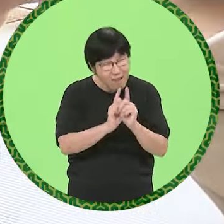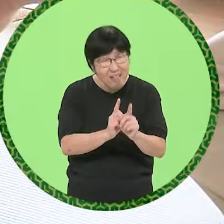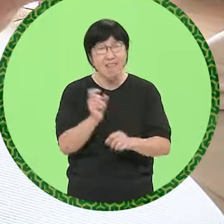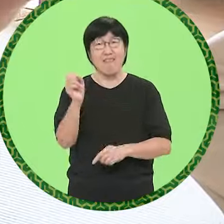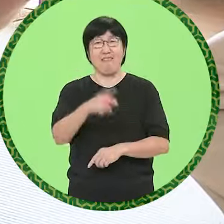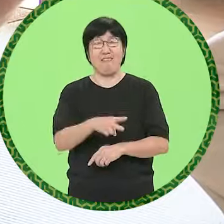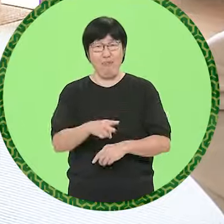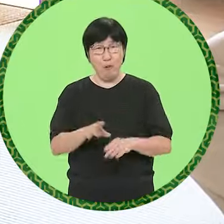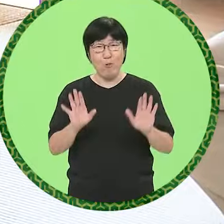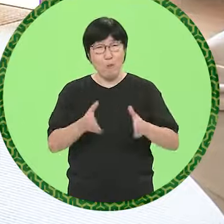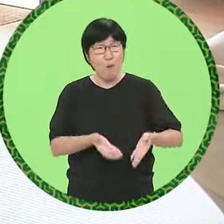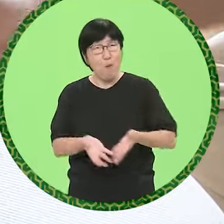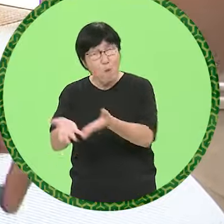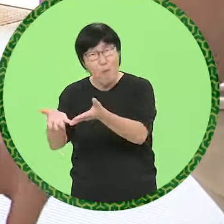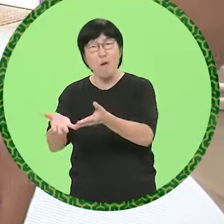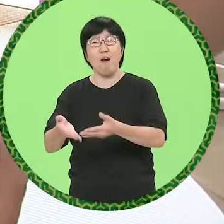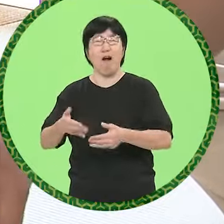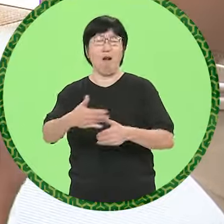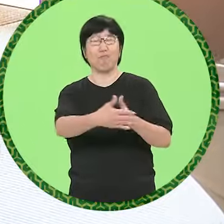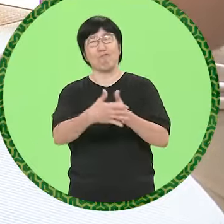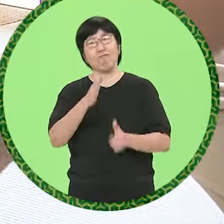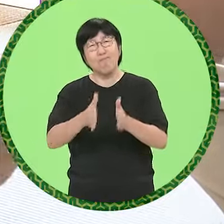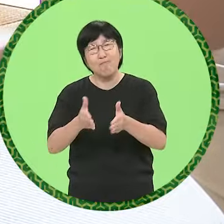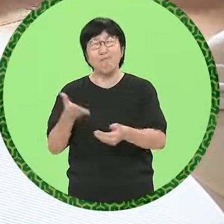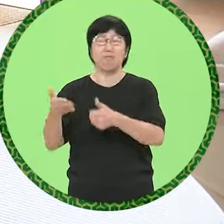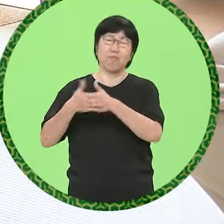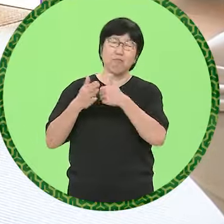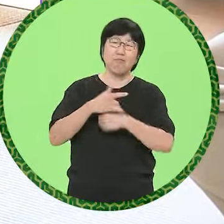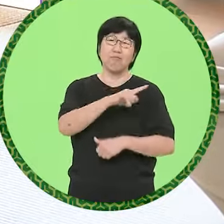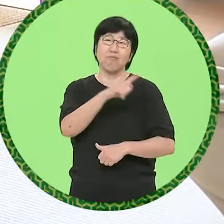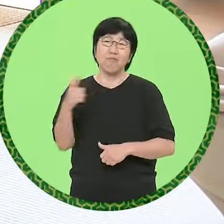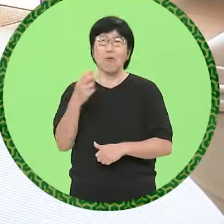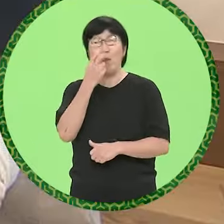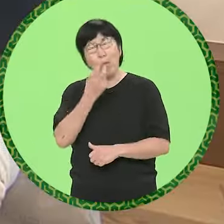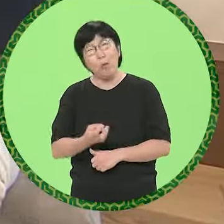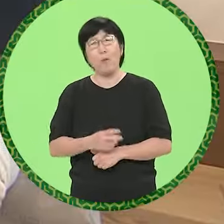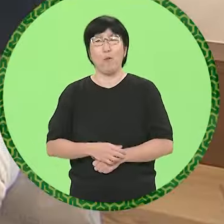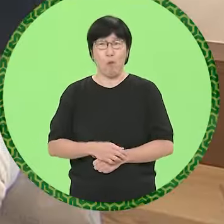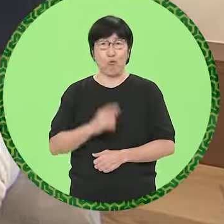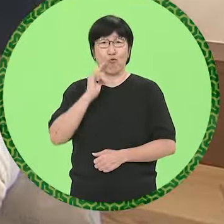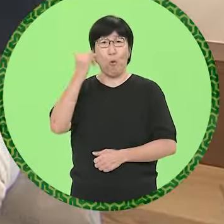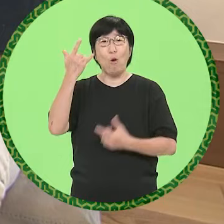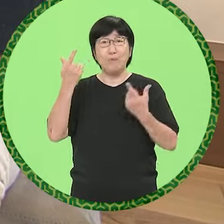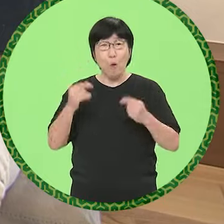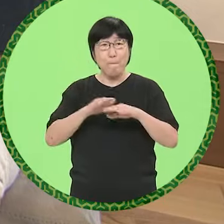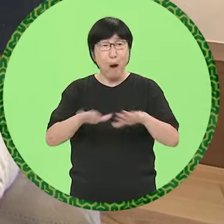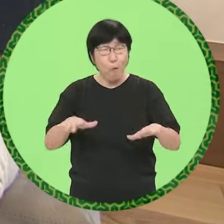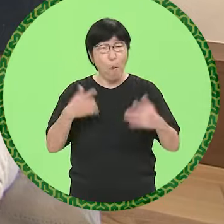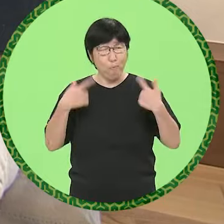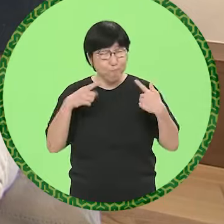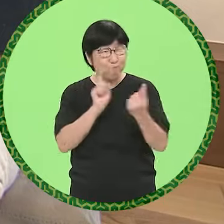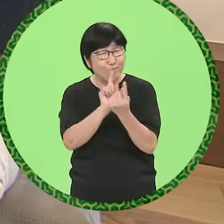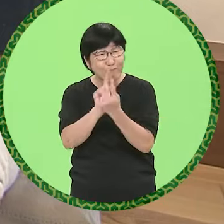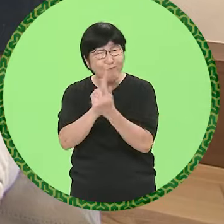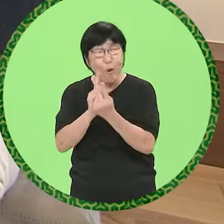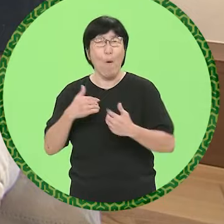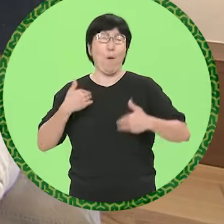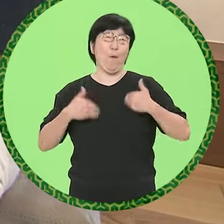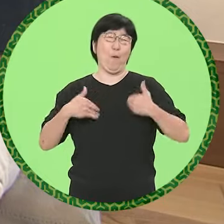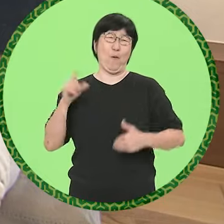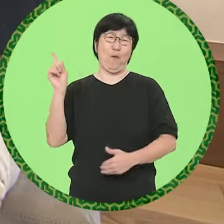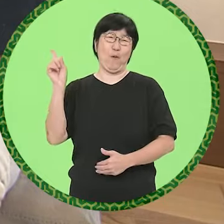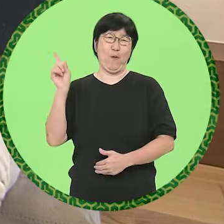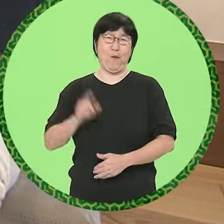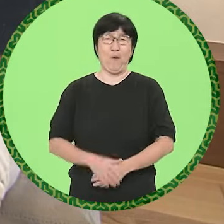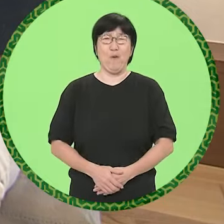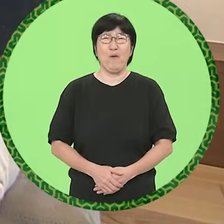りとか、預かってもらったりとか、いろいろ助けてもらっています。両親も孫に頻繁に会えるので、とても喜